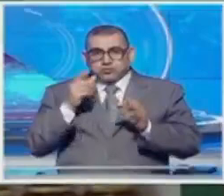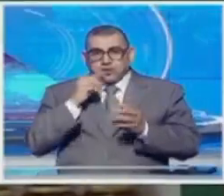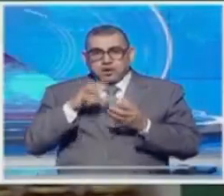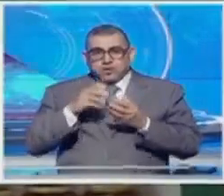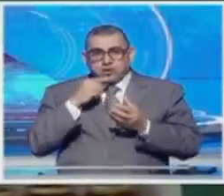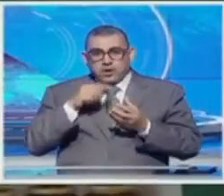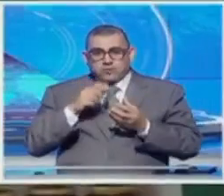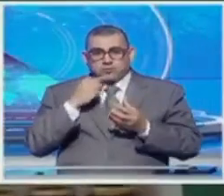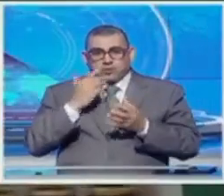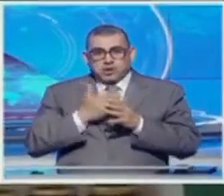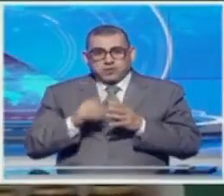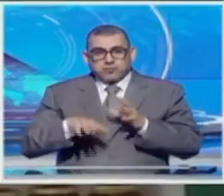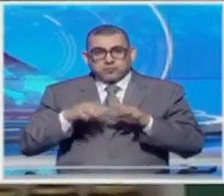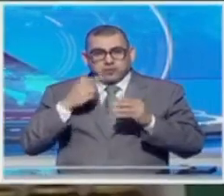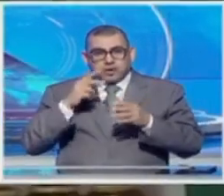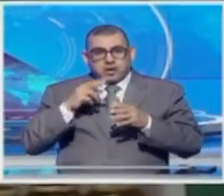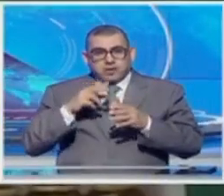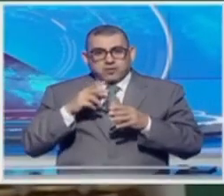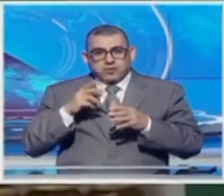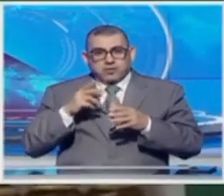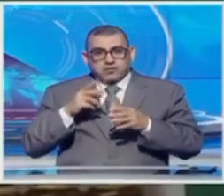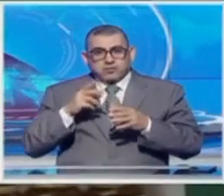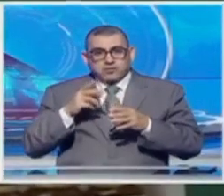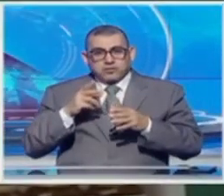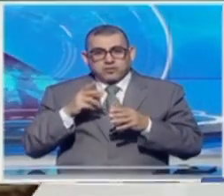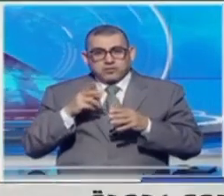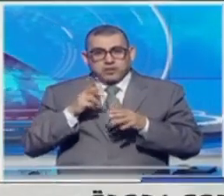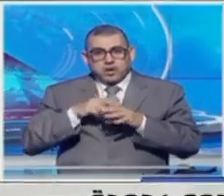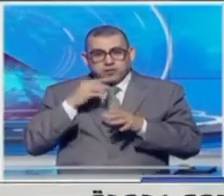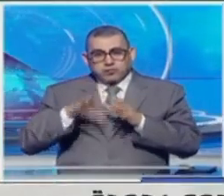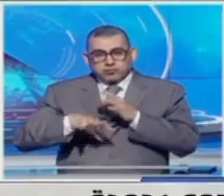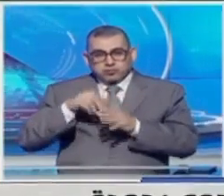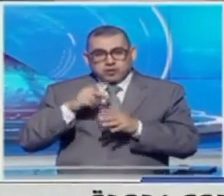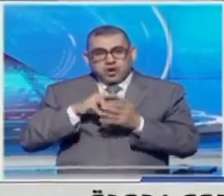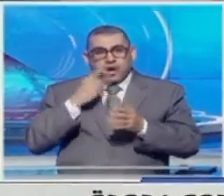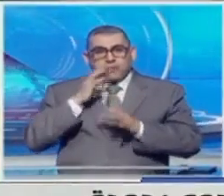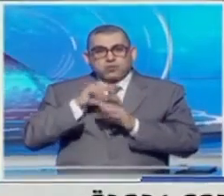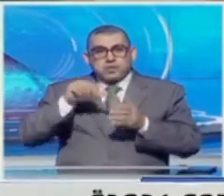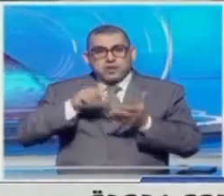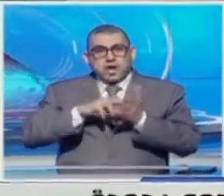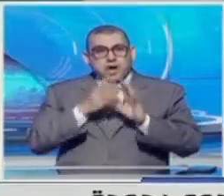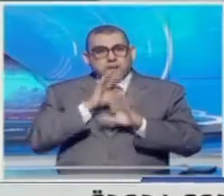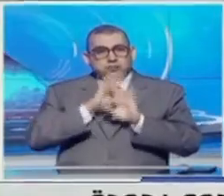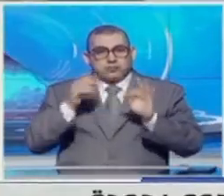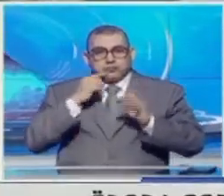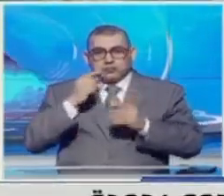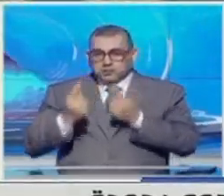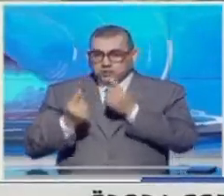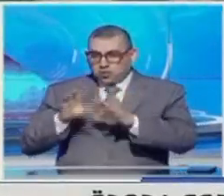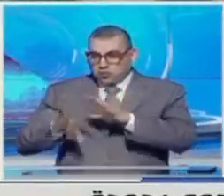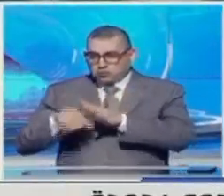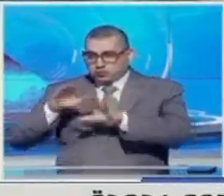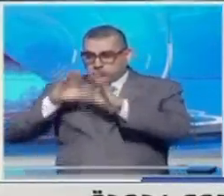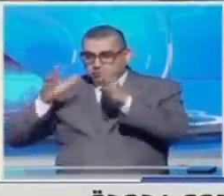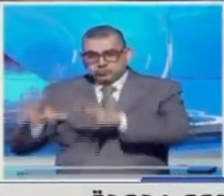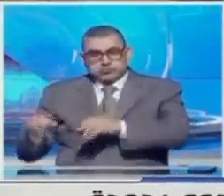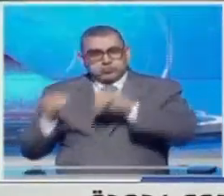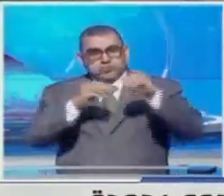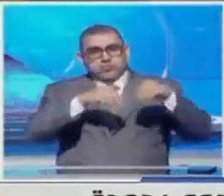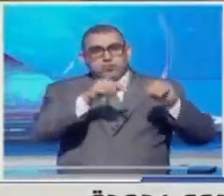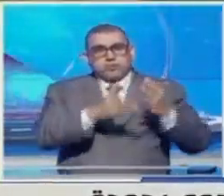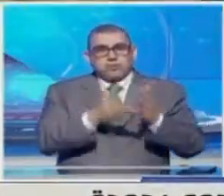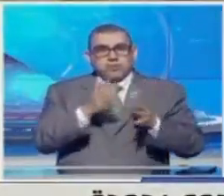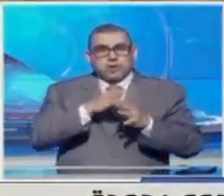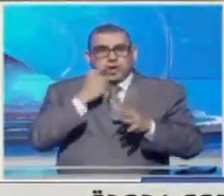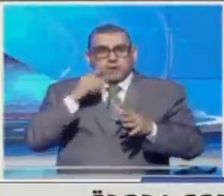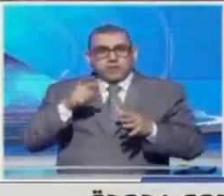طالع نزل لسه جديد، عندنا جميع المنتجات دي احنا بنطرحها في جميع المنافذ من الصوبة للمواطن على طول بدون نسبة